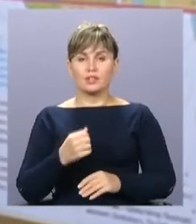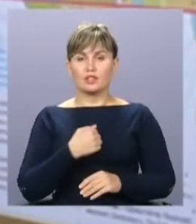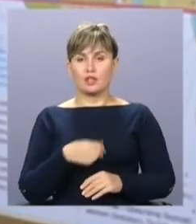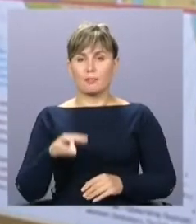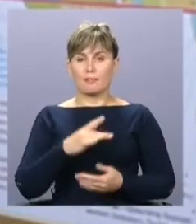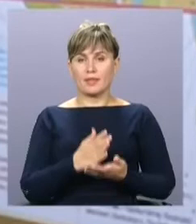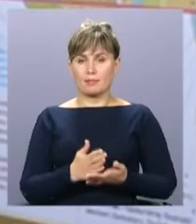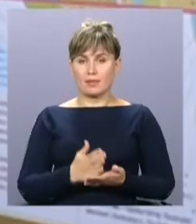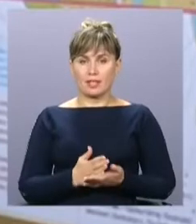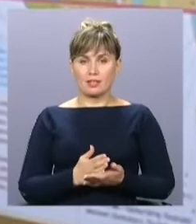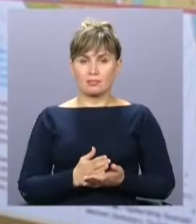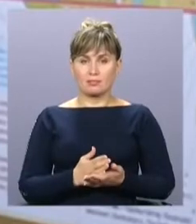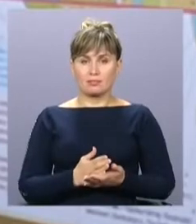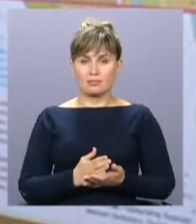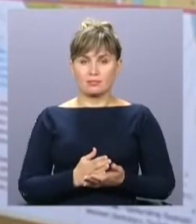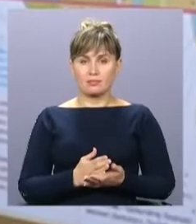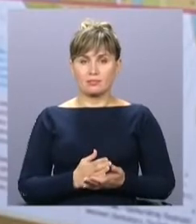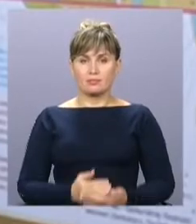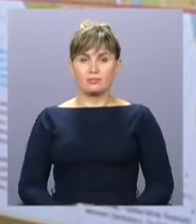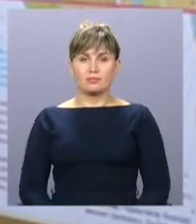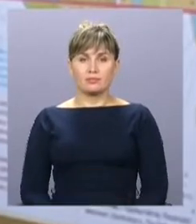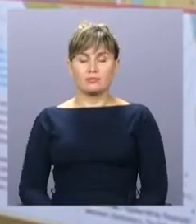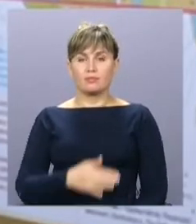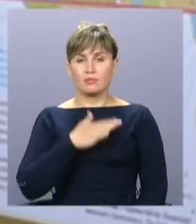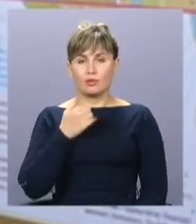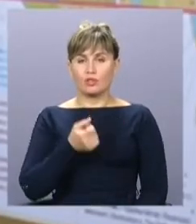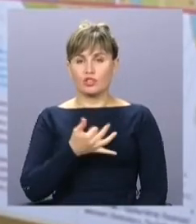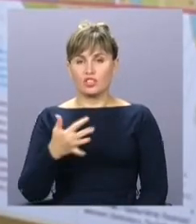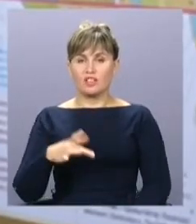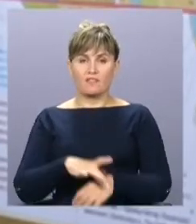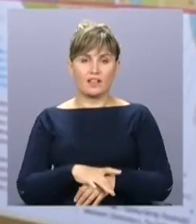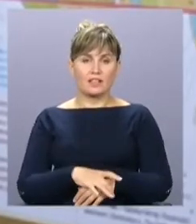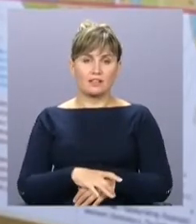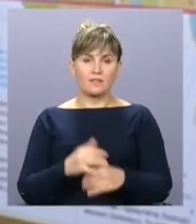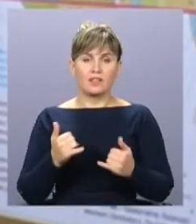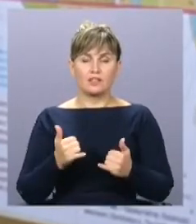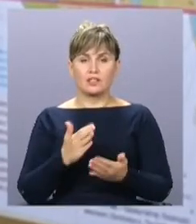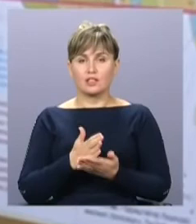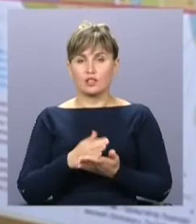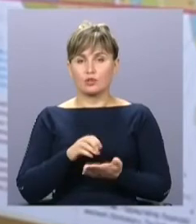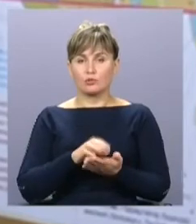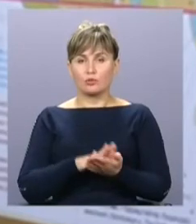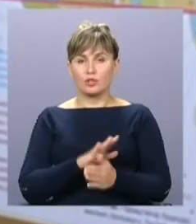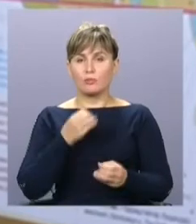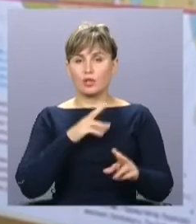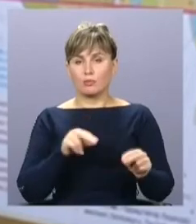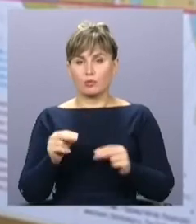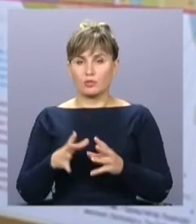мы имеем многочисленные факты, состоящих на учет неблагополучных семей.